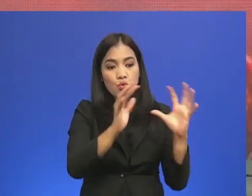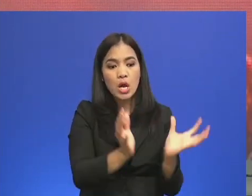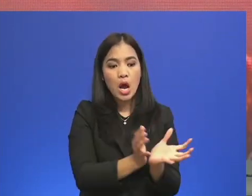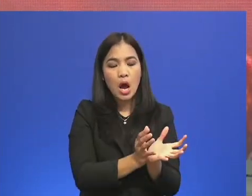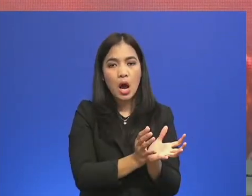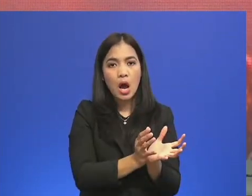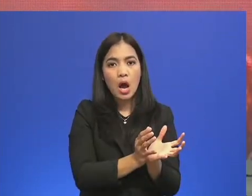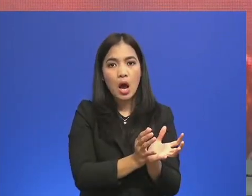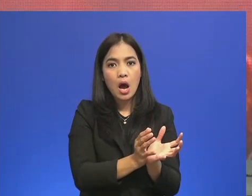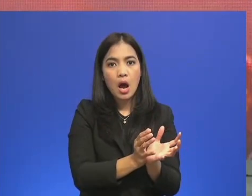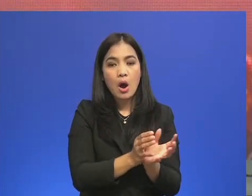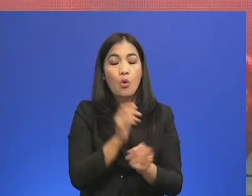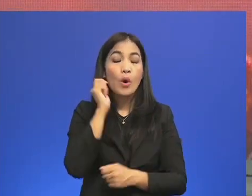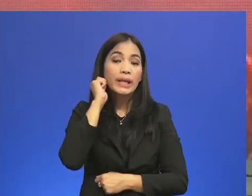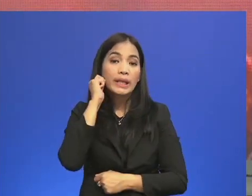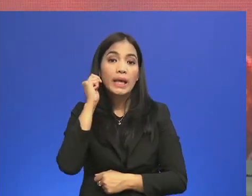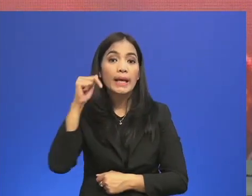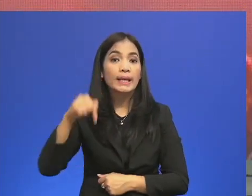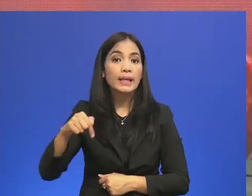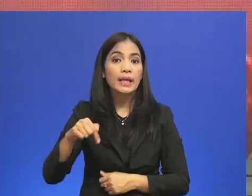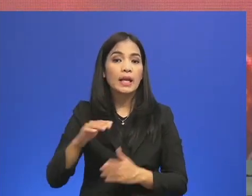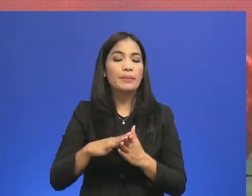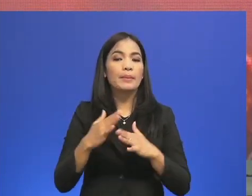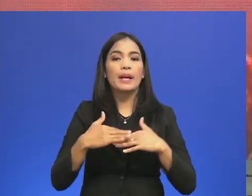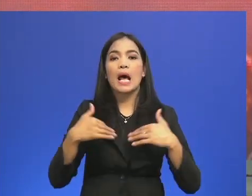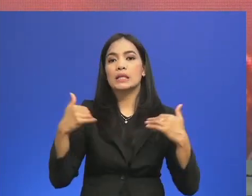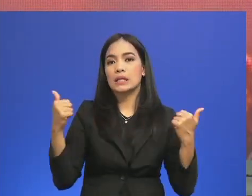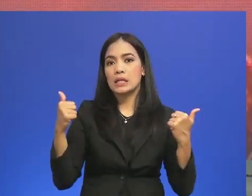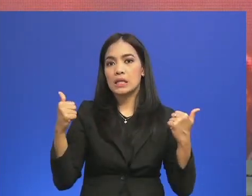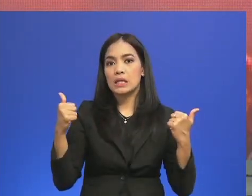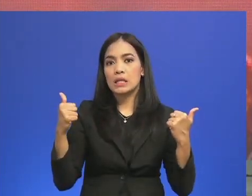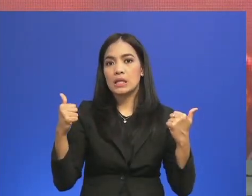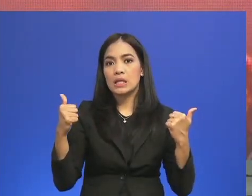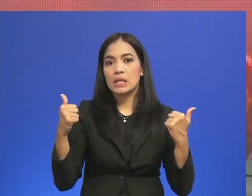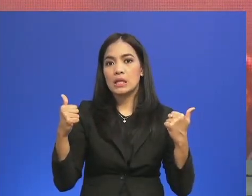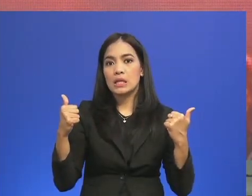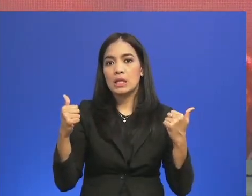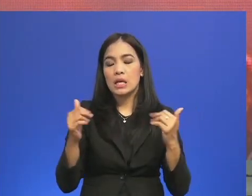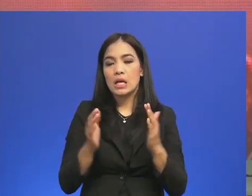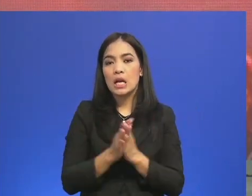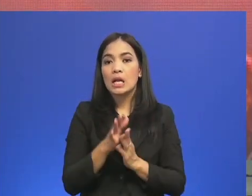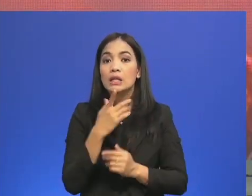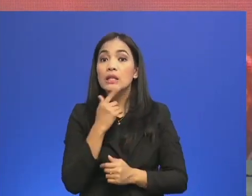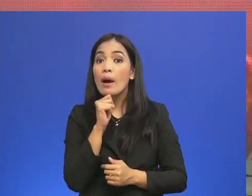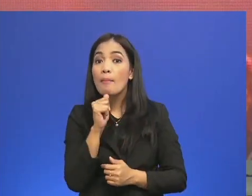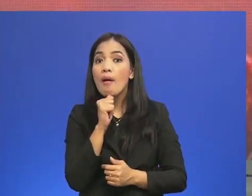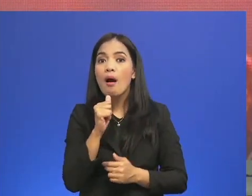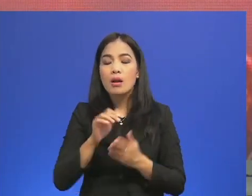Wanita seperti ini lebih berhasil dari Margaret Thatcher.